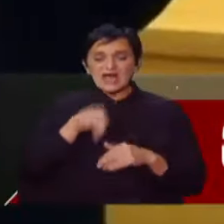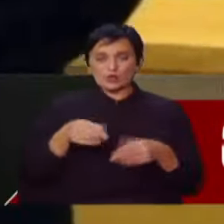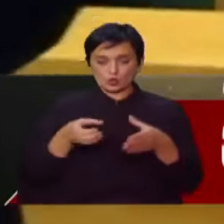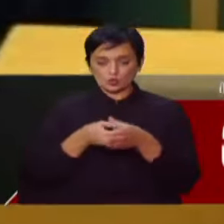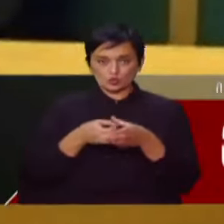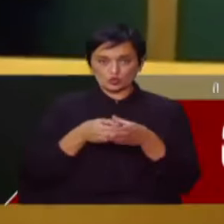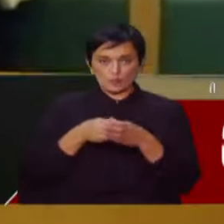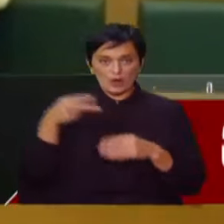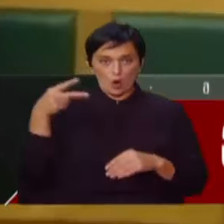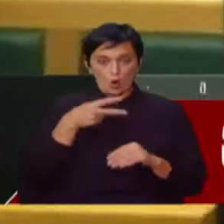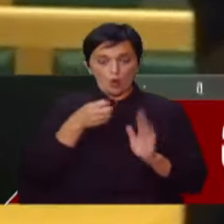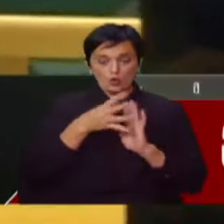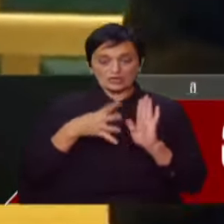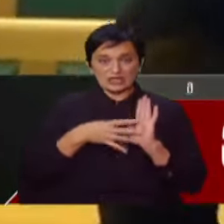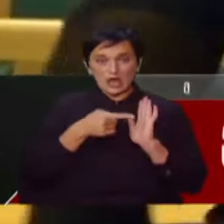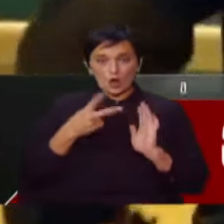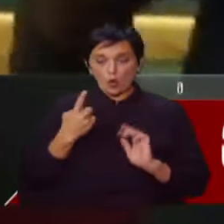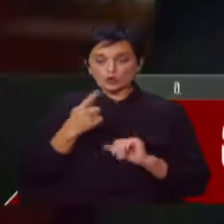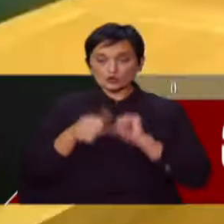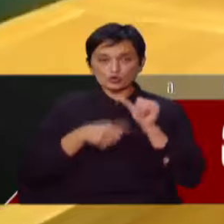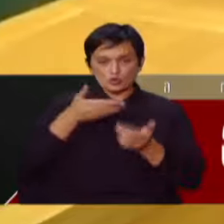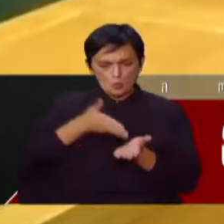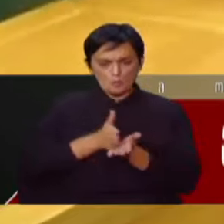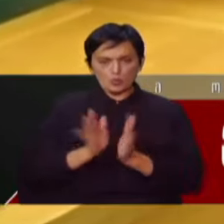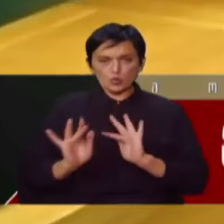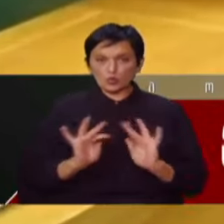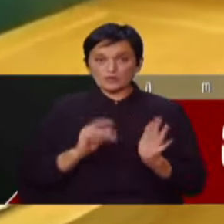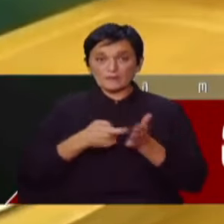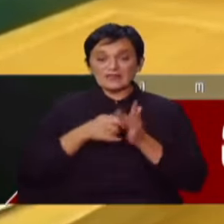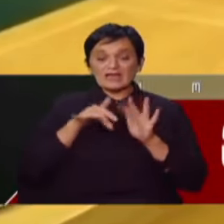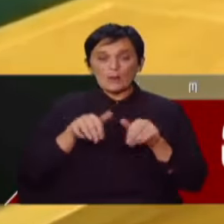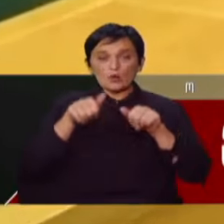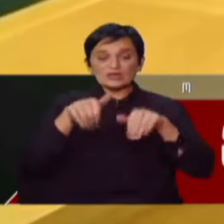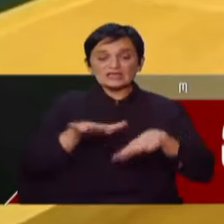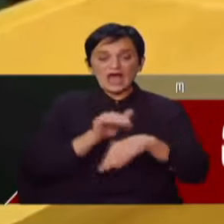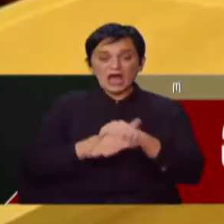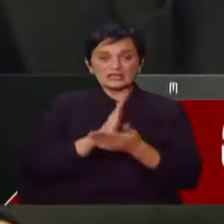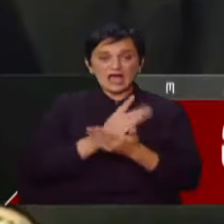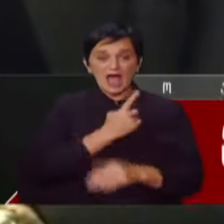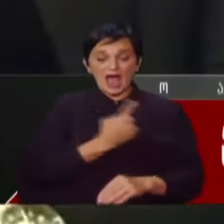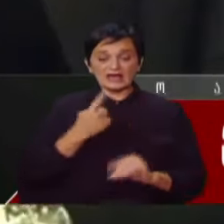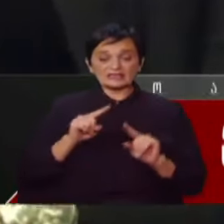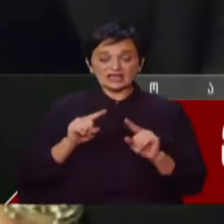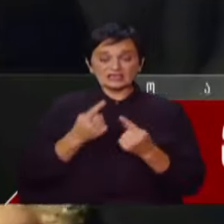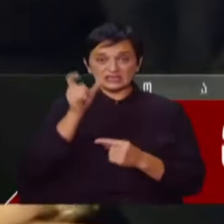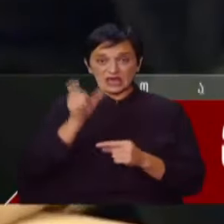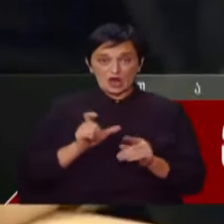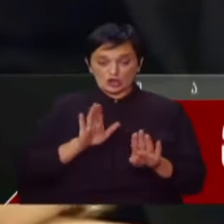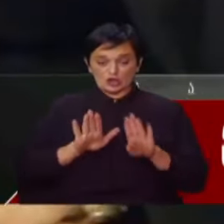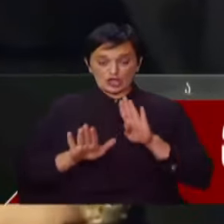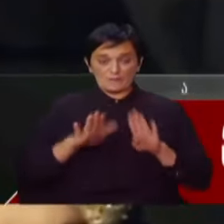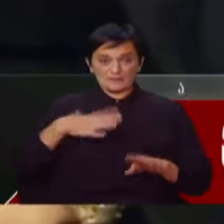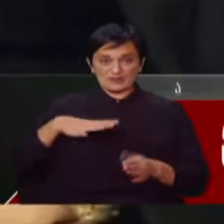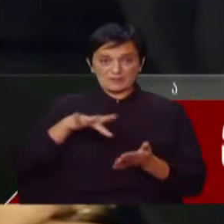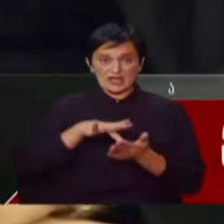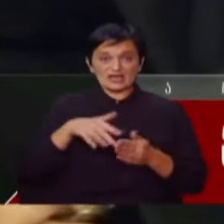ჯგუფი 2019 21 წლებში ფუნქციონირებდა. გამოძიებით ასევე დადგენილია, რომ ერთ-ერთი დაკავებულის ხელმძღვანელობით